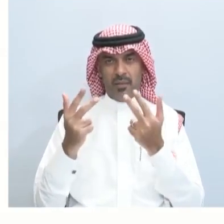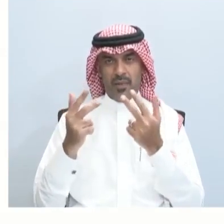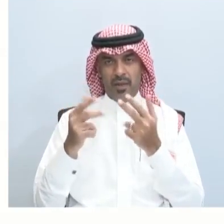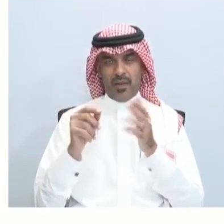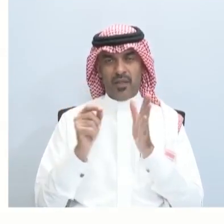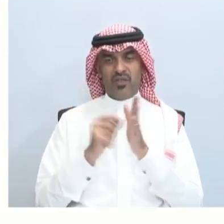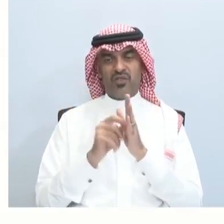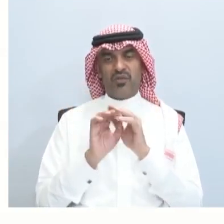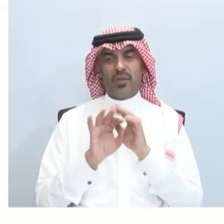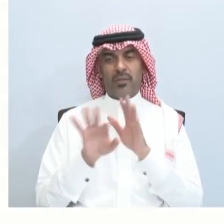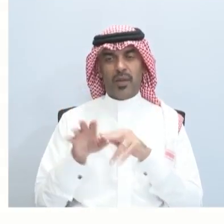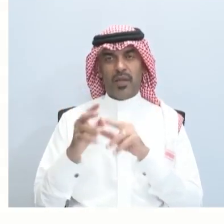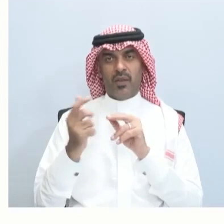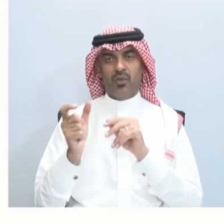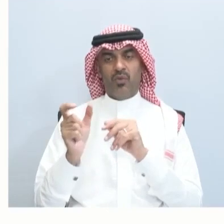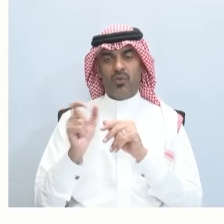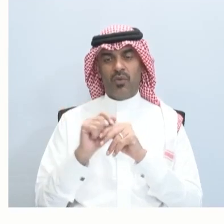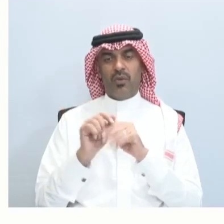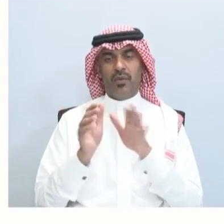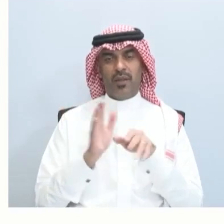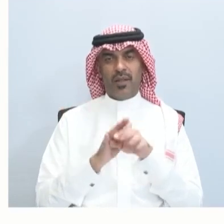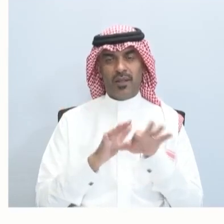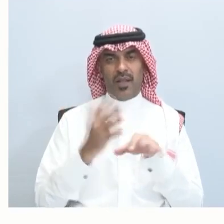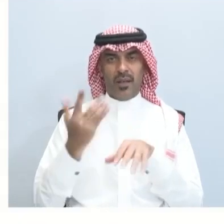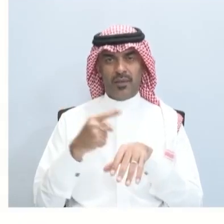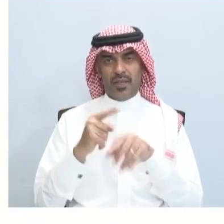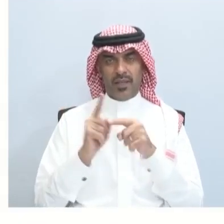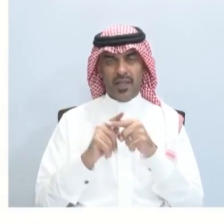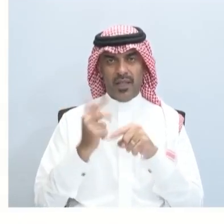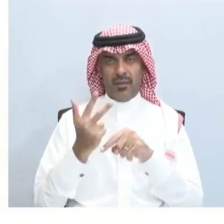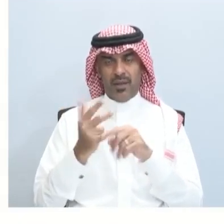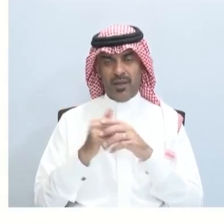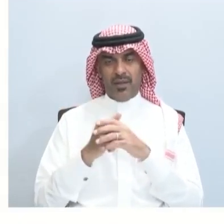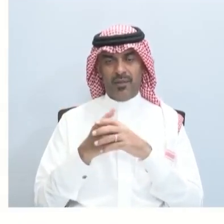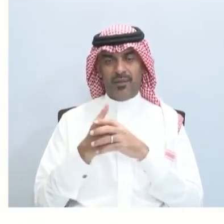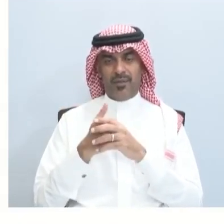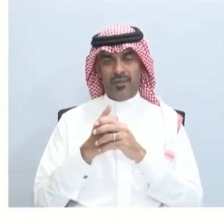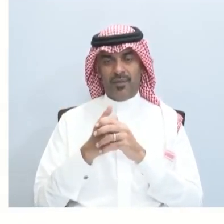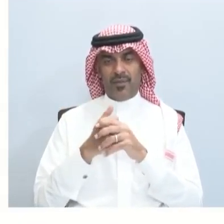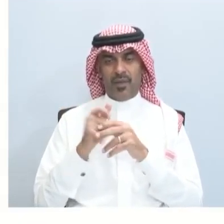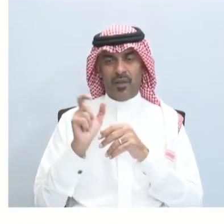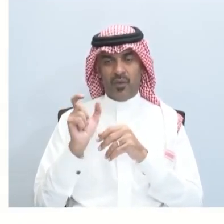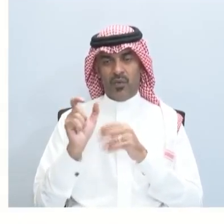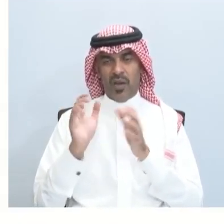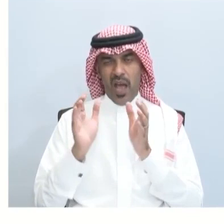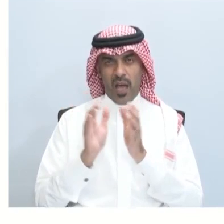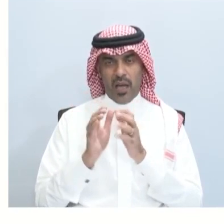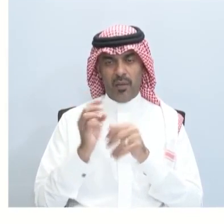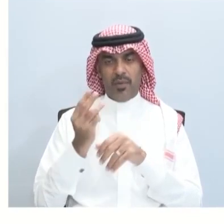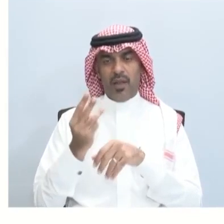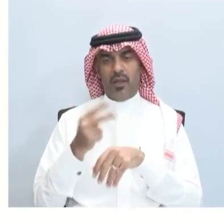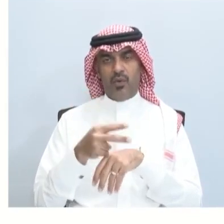يتبقى لدينا في الطرف الايمن نون في الطرف الايسر خمسه عشر زائد ثمانيه نعم سوف تصبح نون اقل من